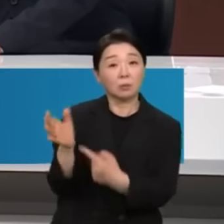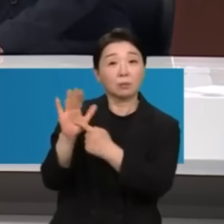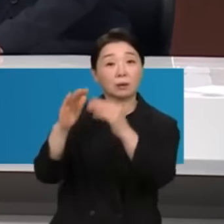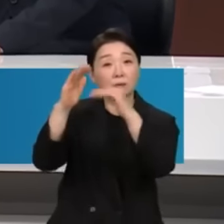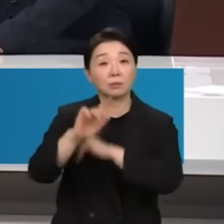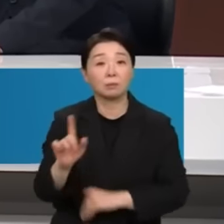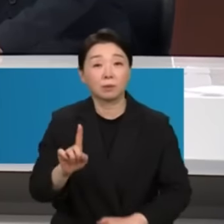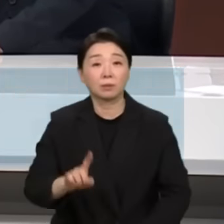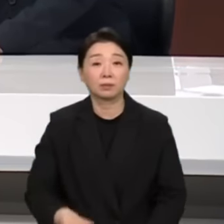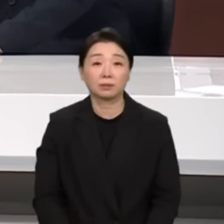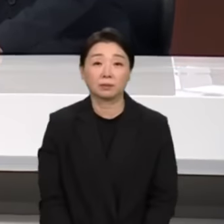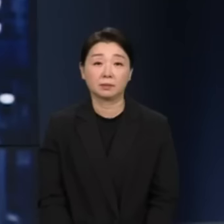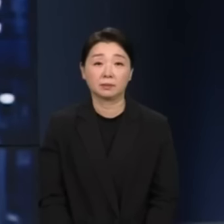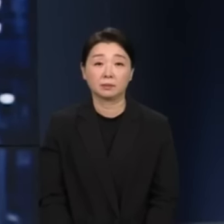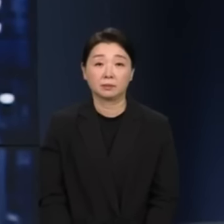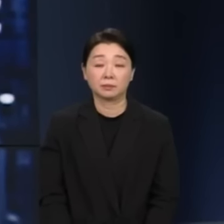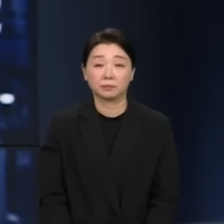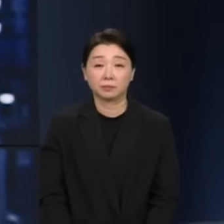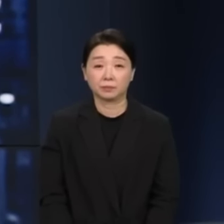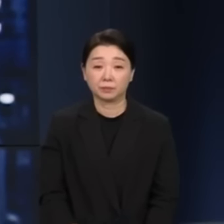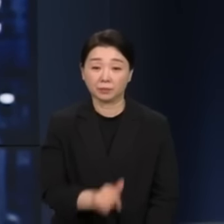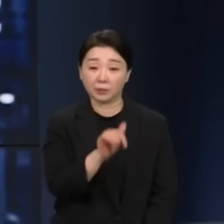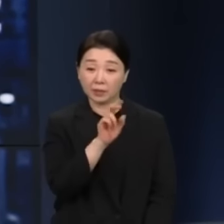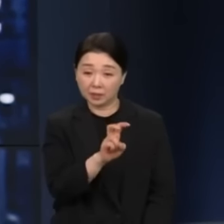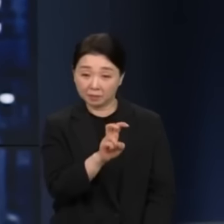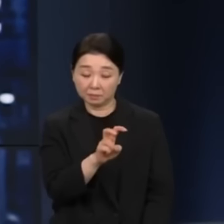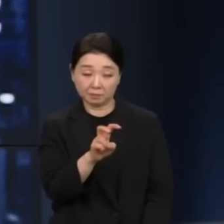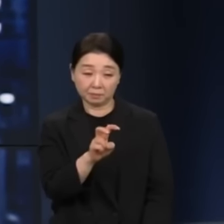사실이 있었죠? 네, 맞습니다. 임성근 전